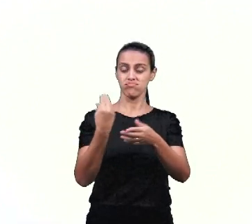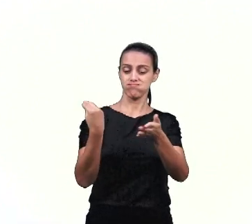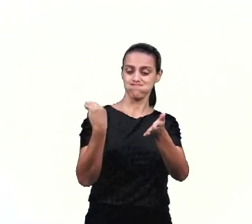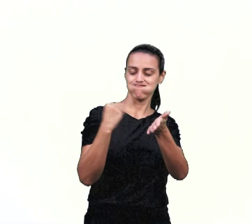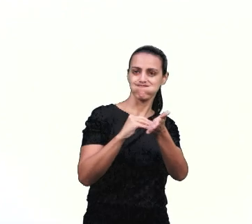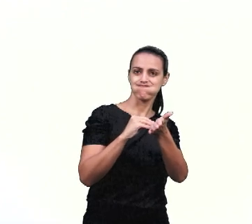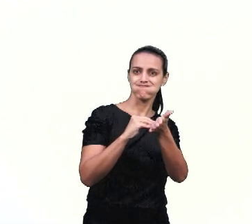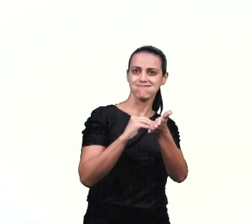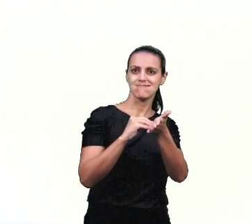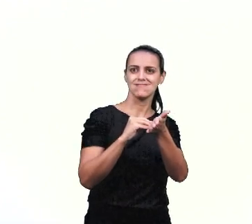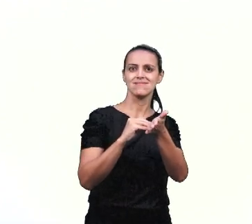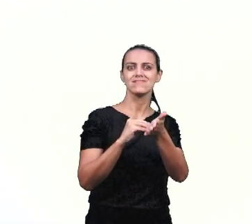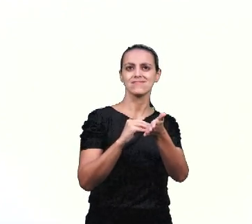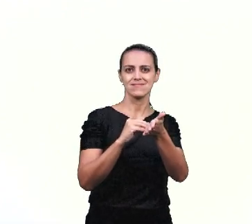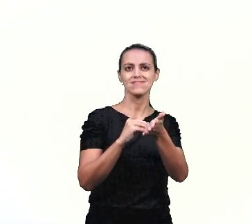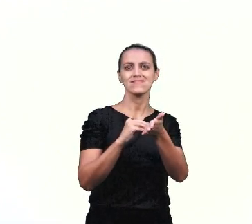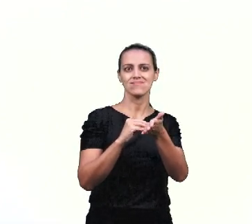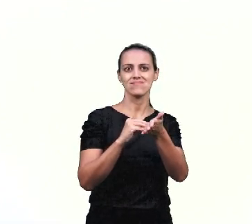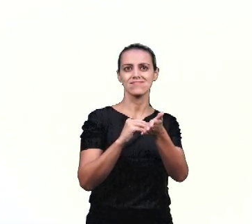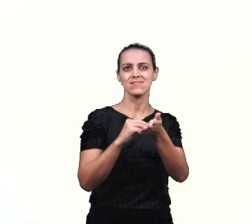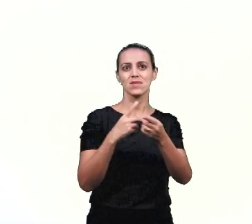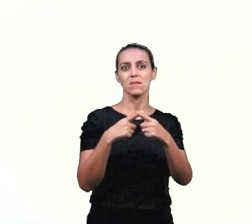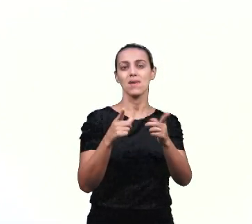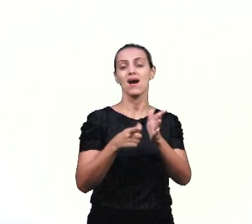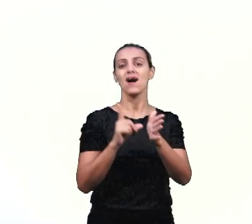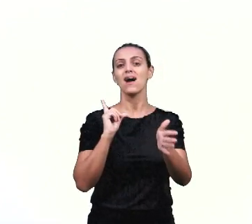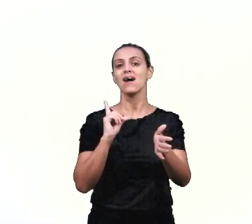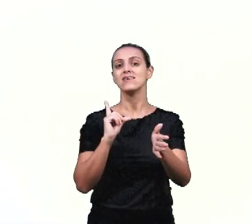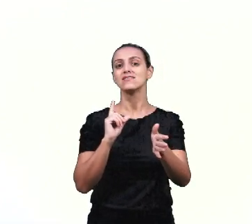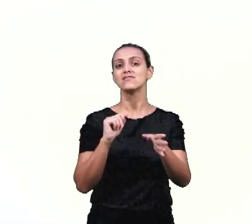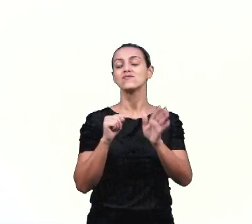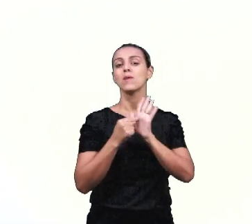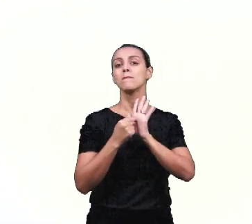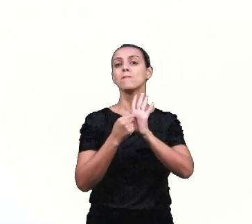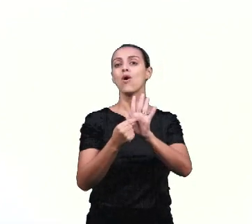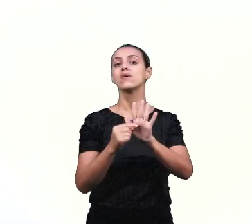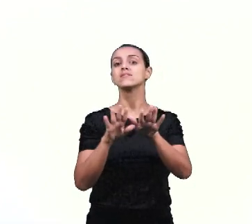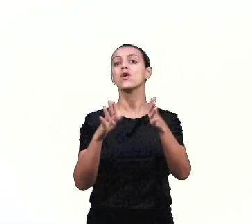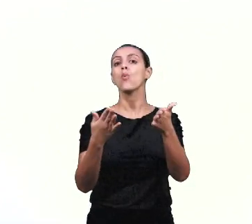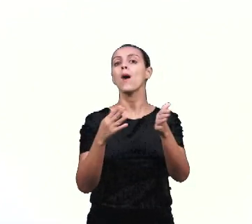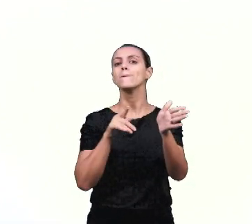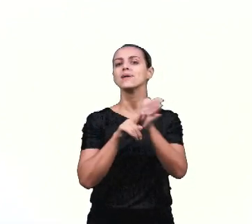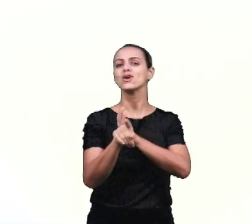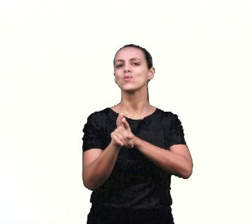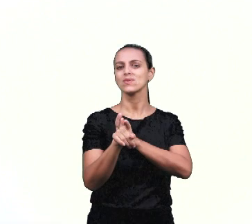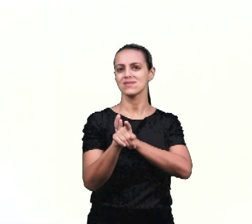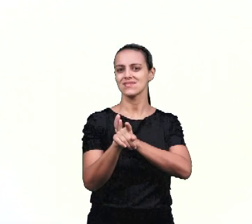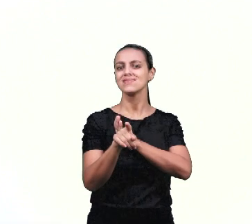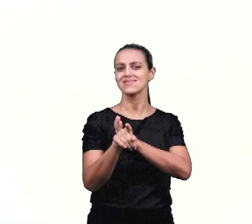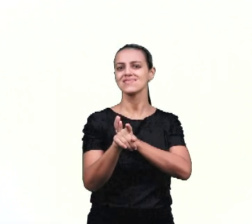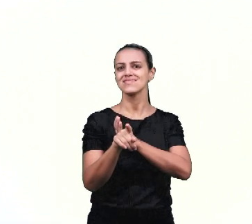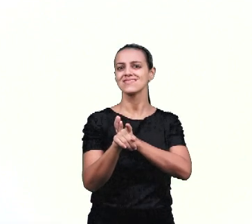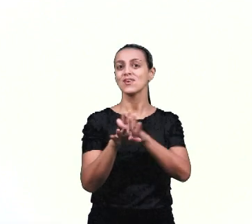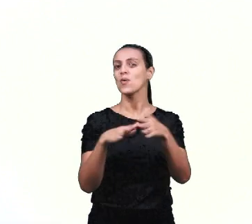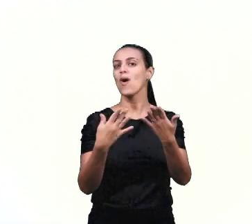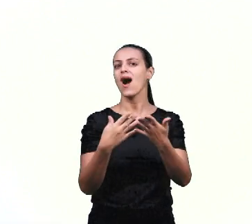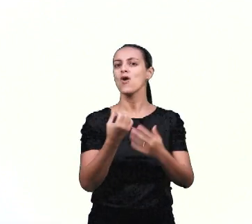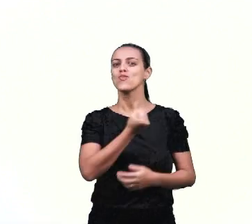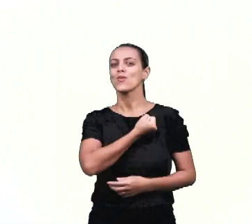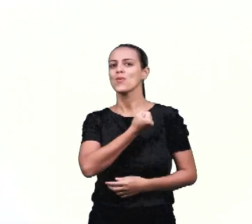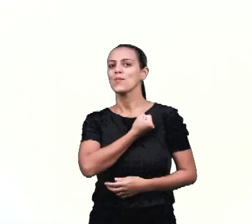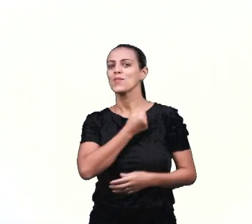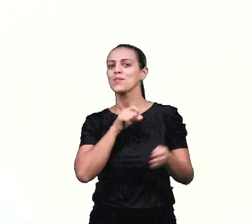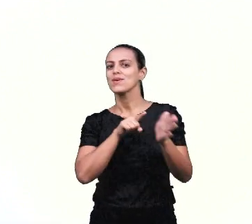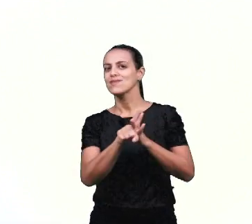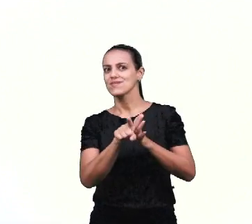donc avant ça, vous allez indiquer quel est le numéro de la question que vous êtes en train de répondre. Dans ce cas,